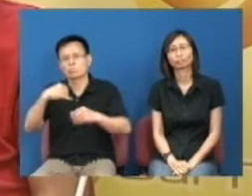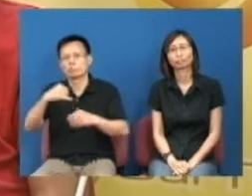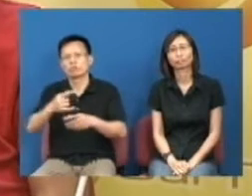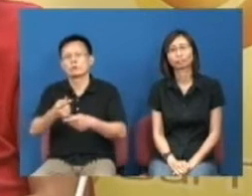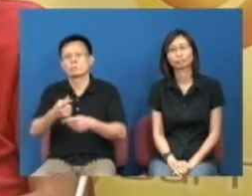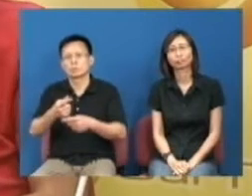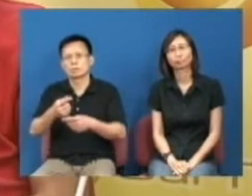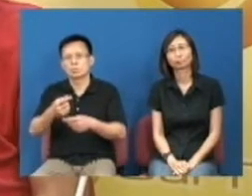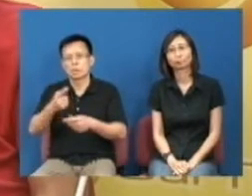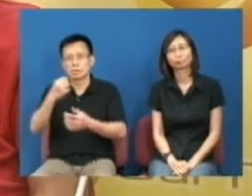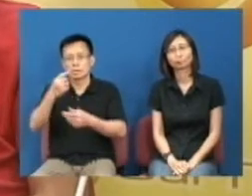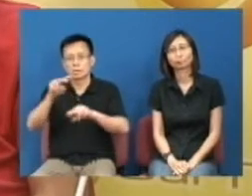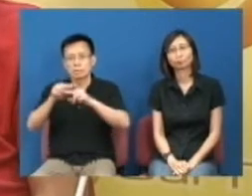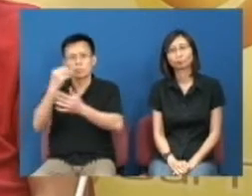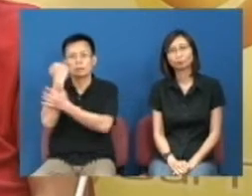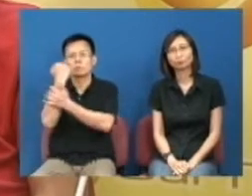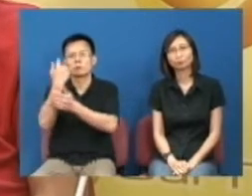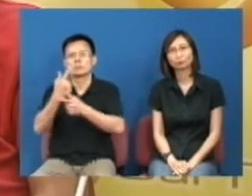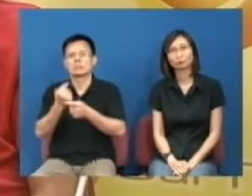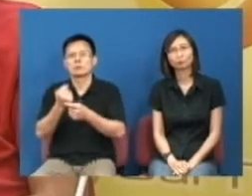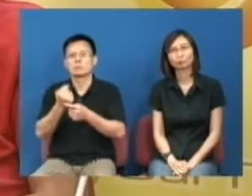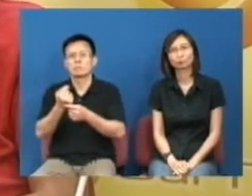候，即係你即係辛亥革命嘅